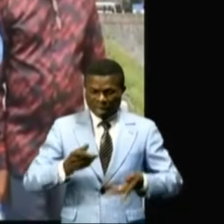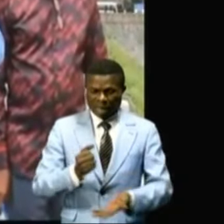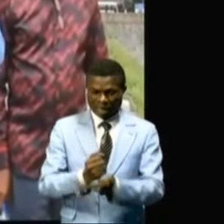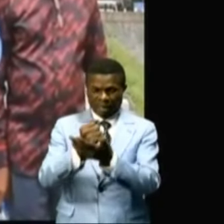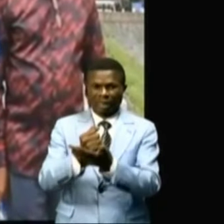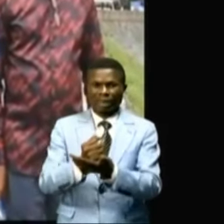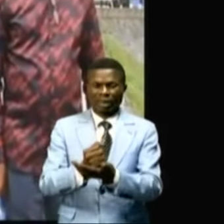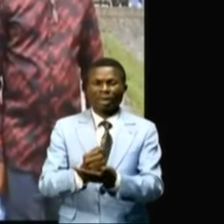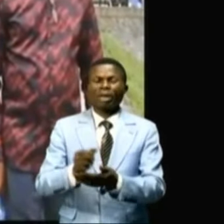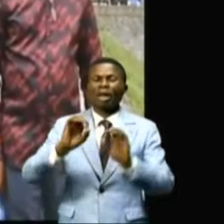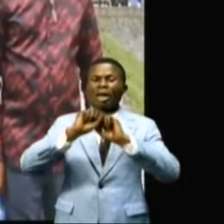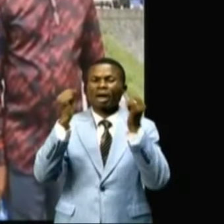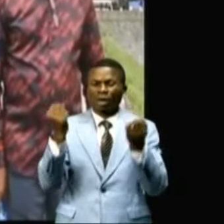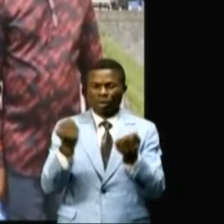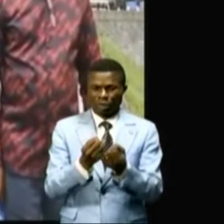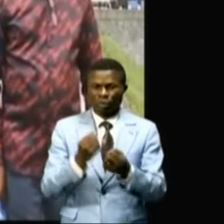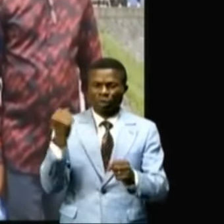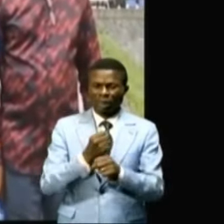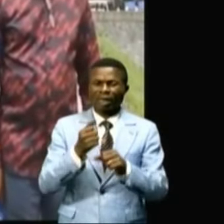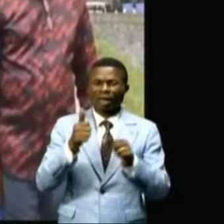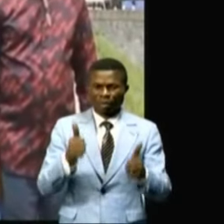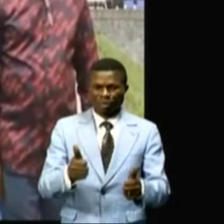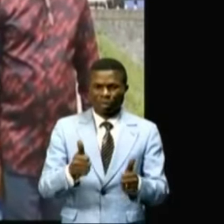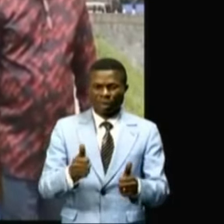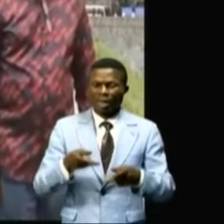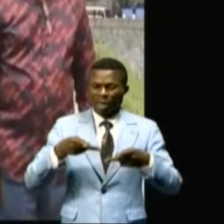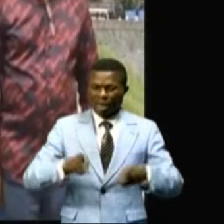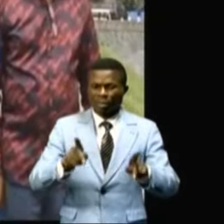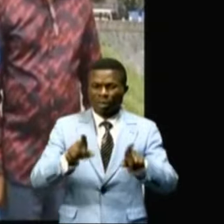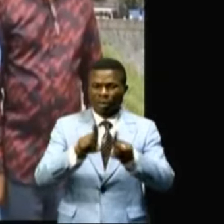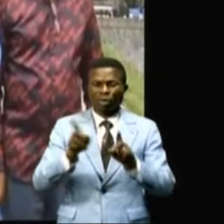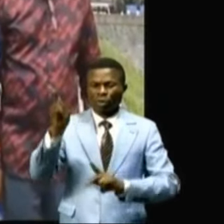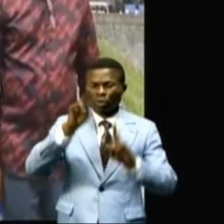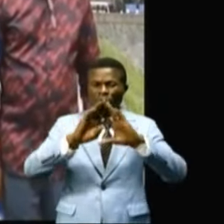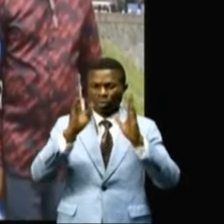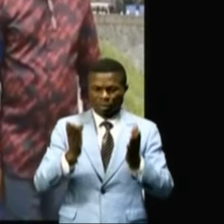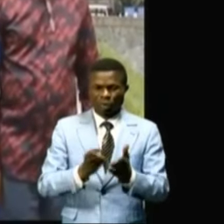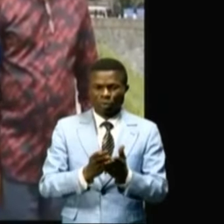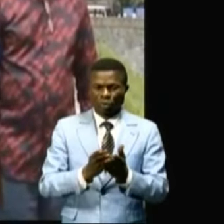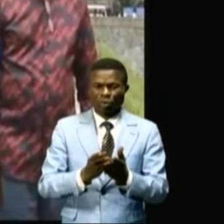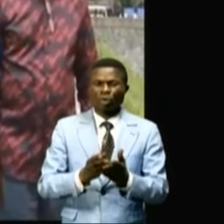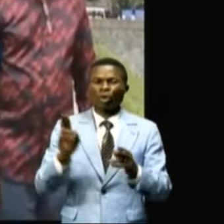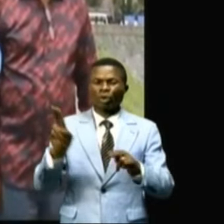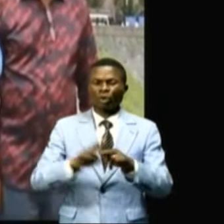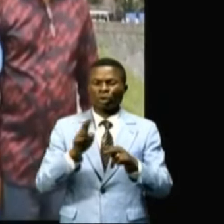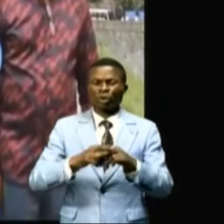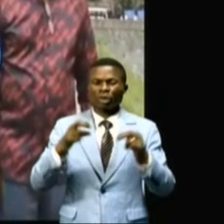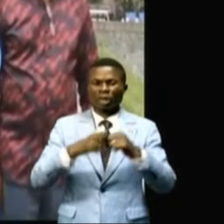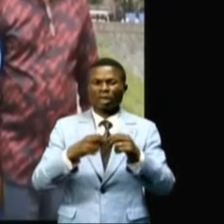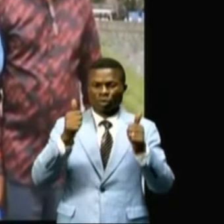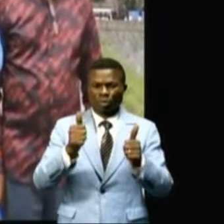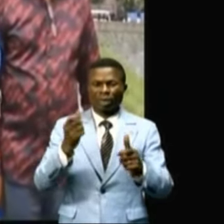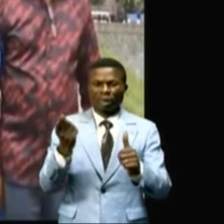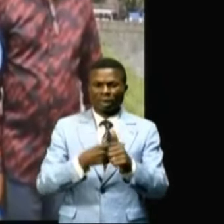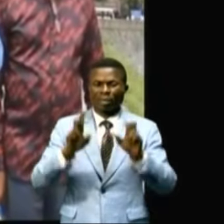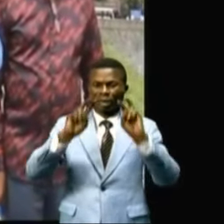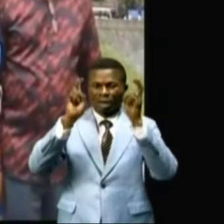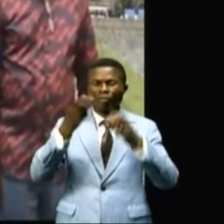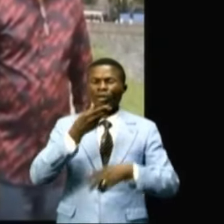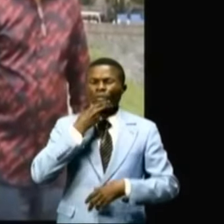à notre société de tourner et permettre également à la population du Kassai oriental et plus précisément la ville de